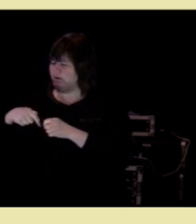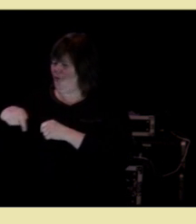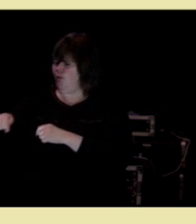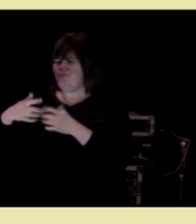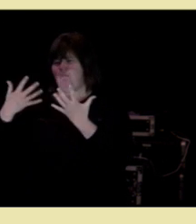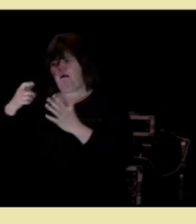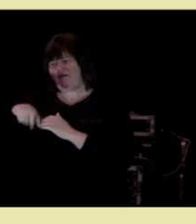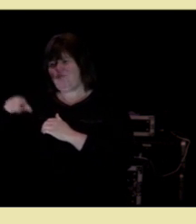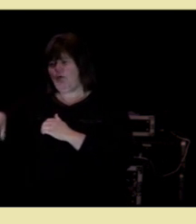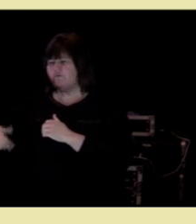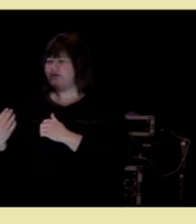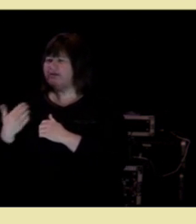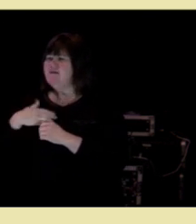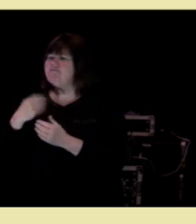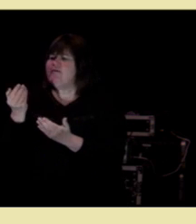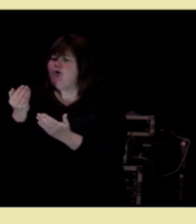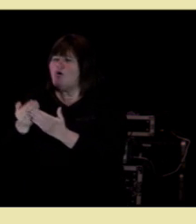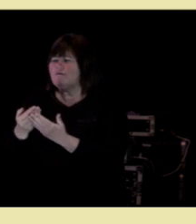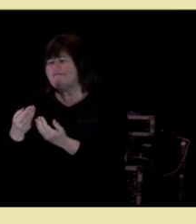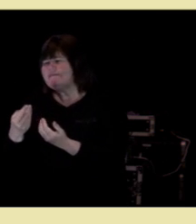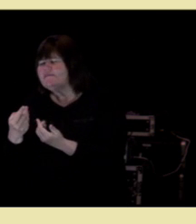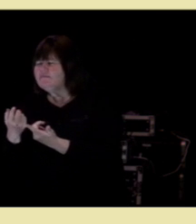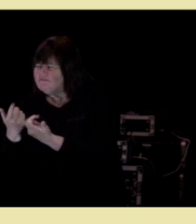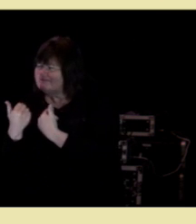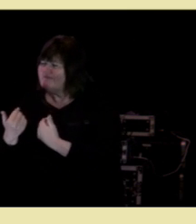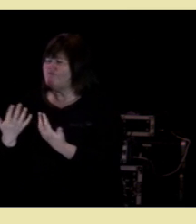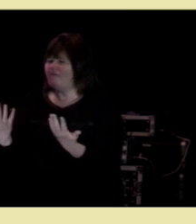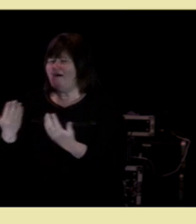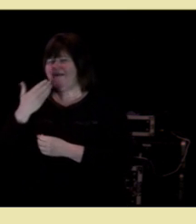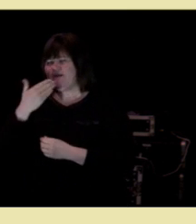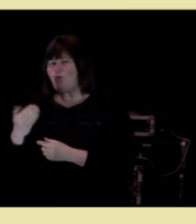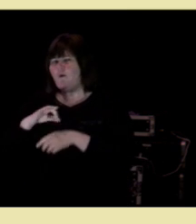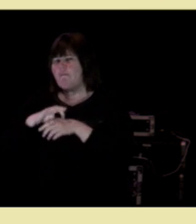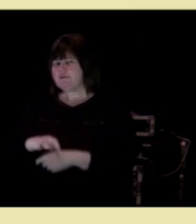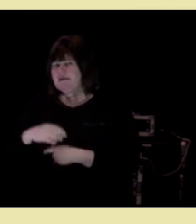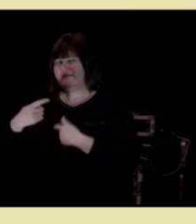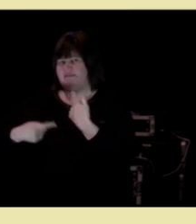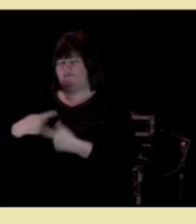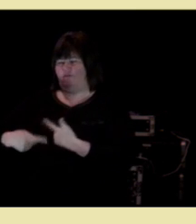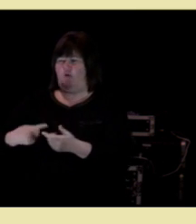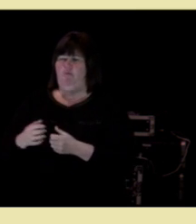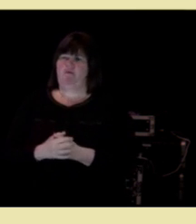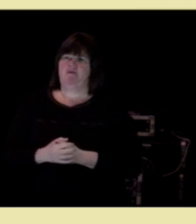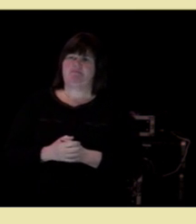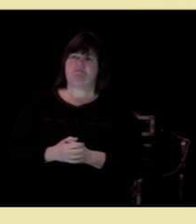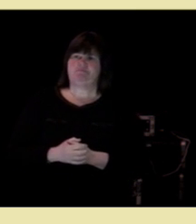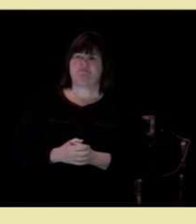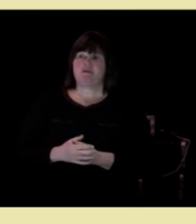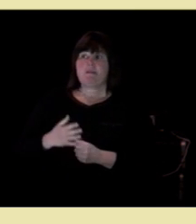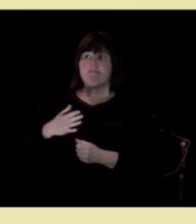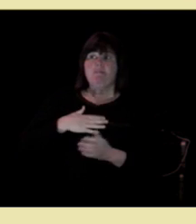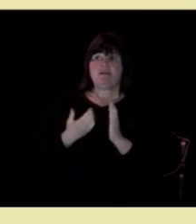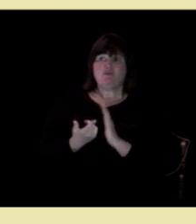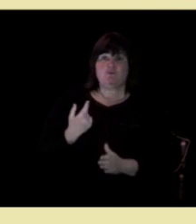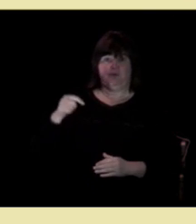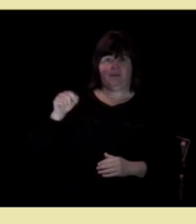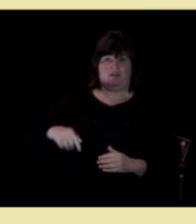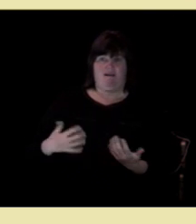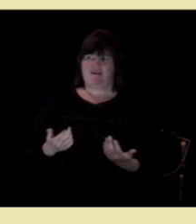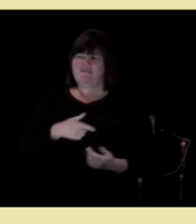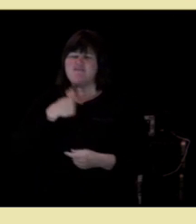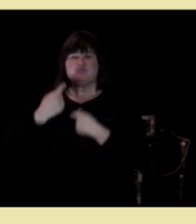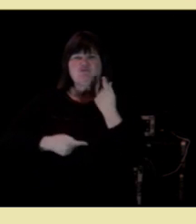gode pasientforløpet. Men altså, min utfordring I dag var å fortelle hvordan vi fikk fastlegene til å